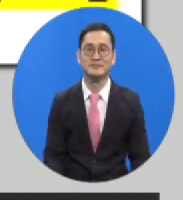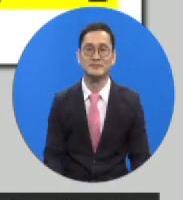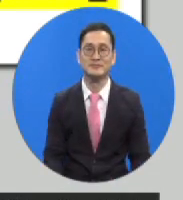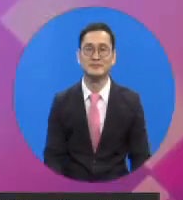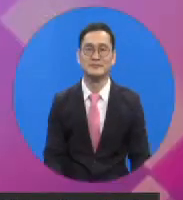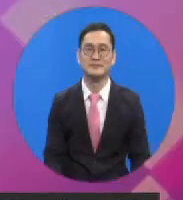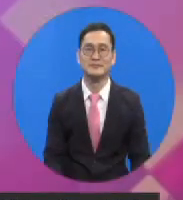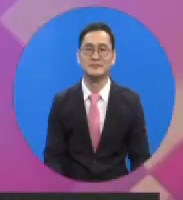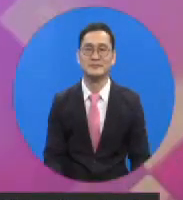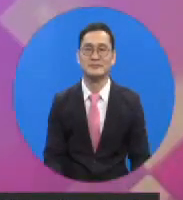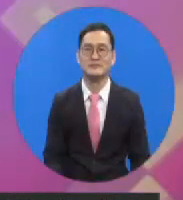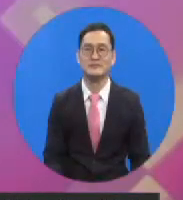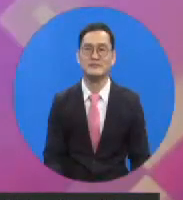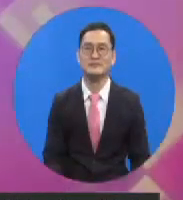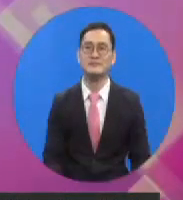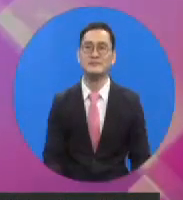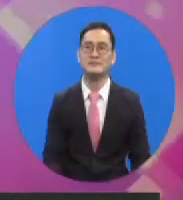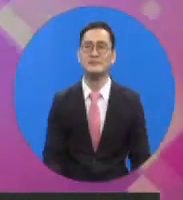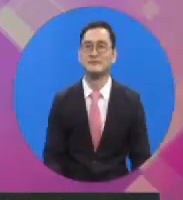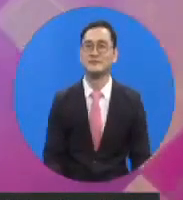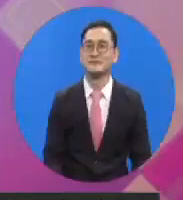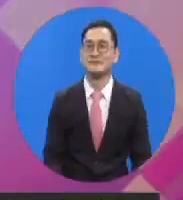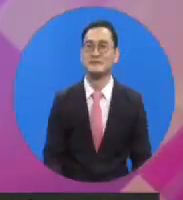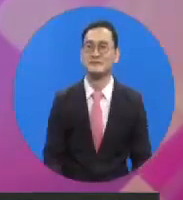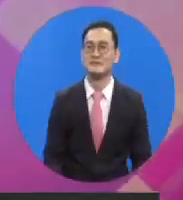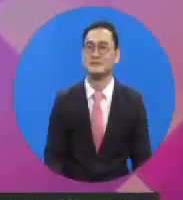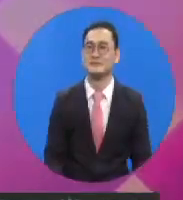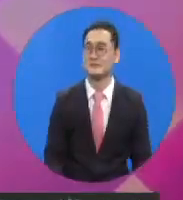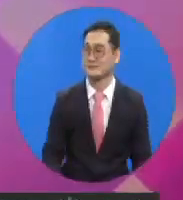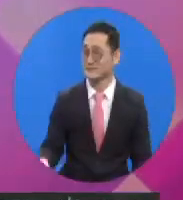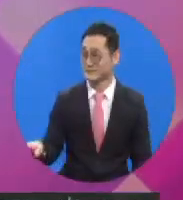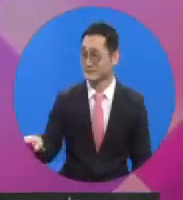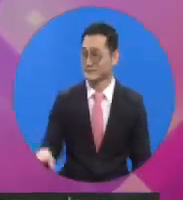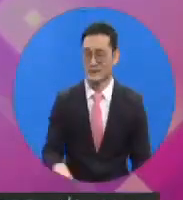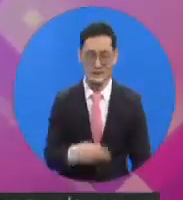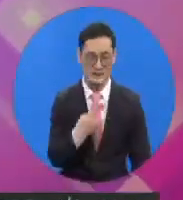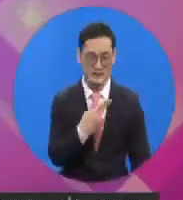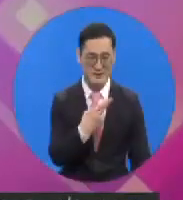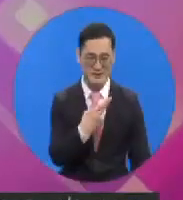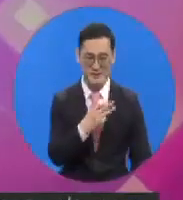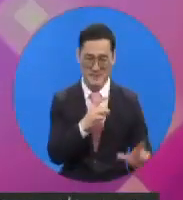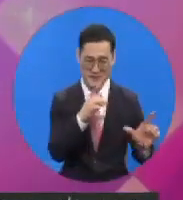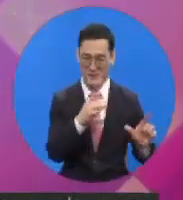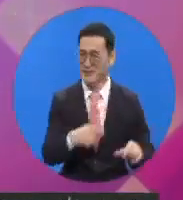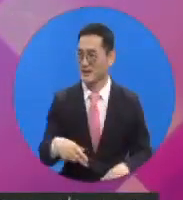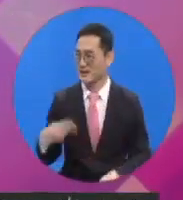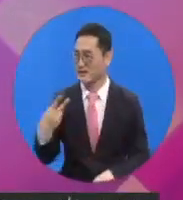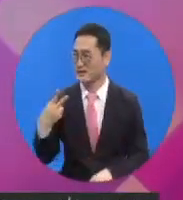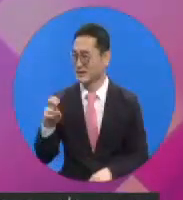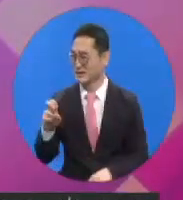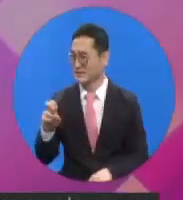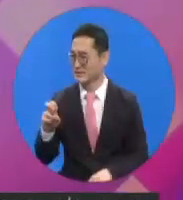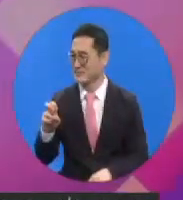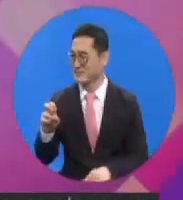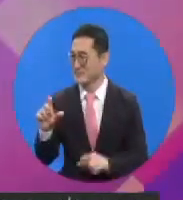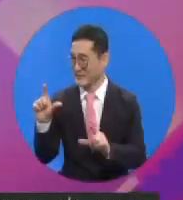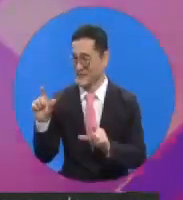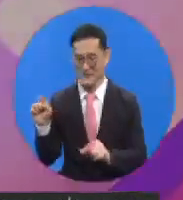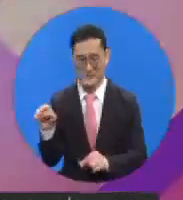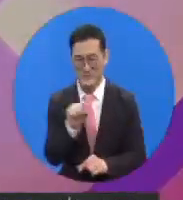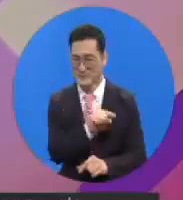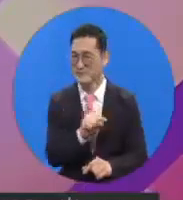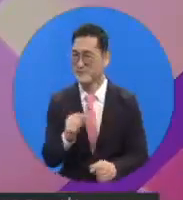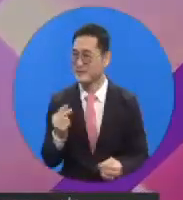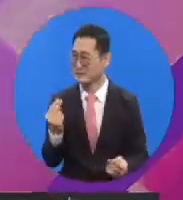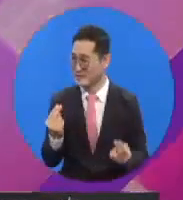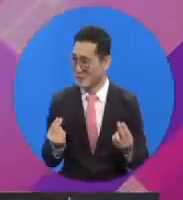자, 재명이 형. 이재명 기자님. 2013년과 물론 2021년, 처해진 상황이 다르기 때문에 세월이